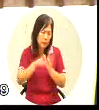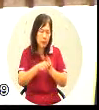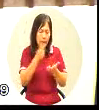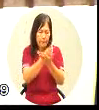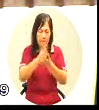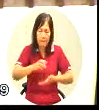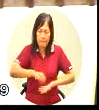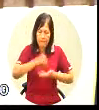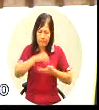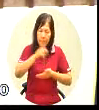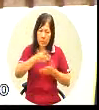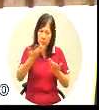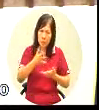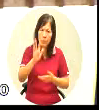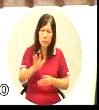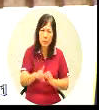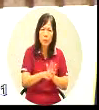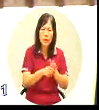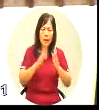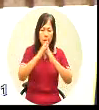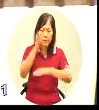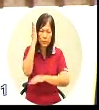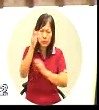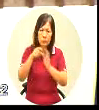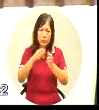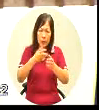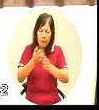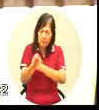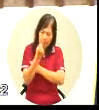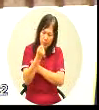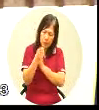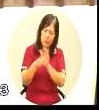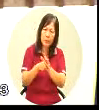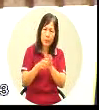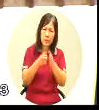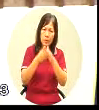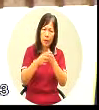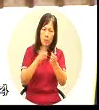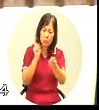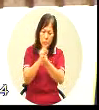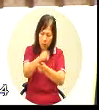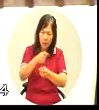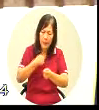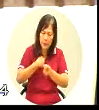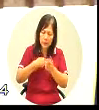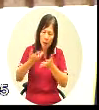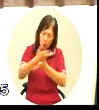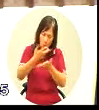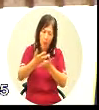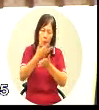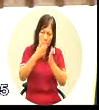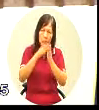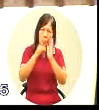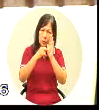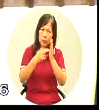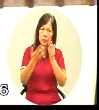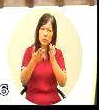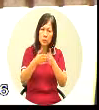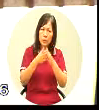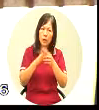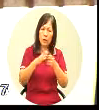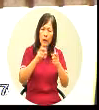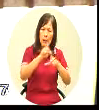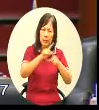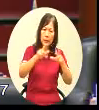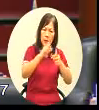题，我想我们市府必须要更积极的吼、哦、去了解、去沟通哦，让在这边，我想大林埔